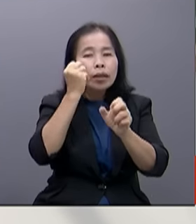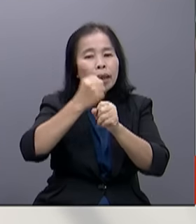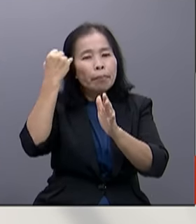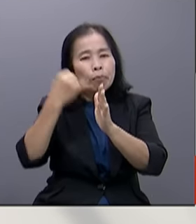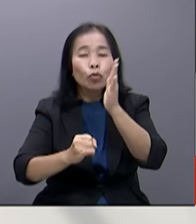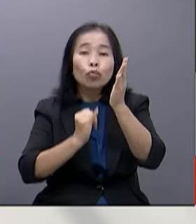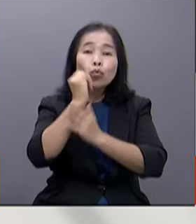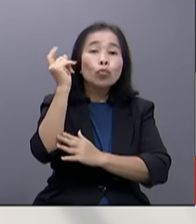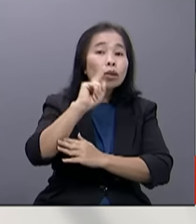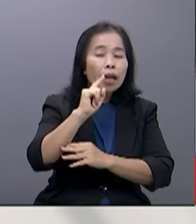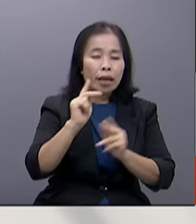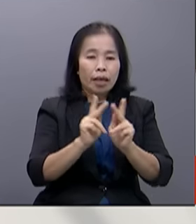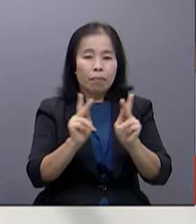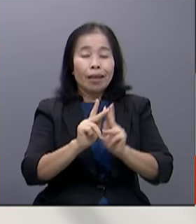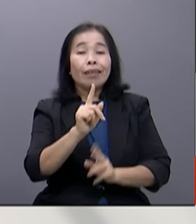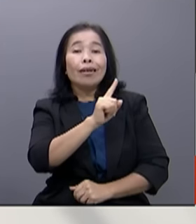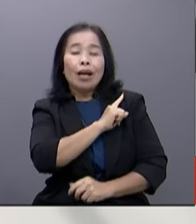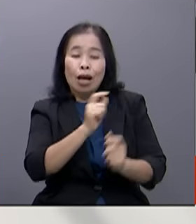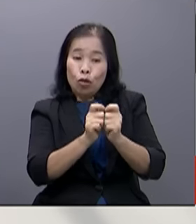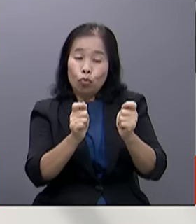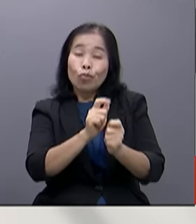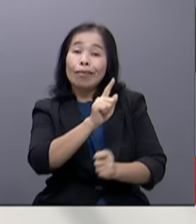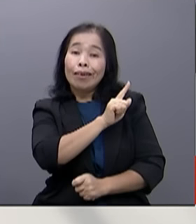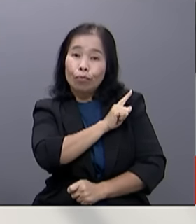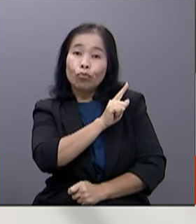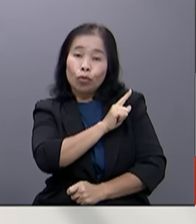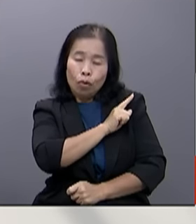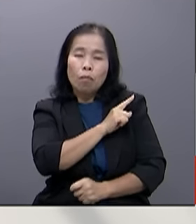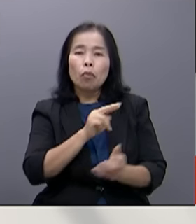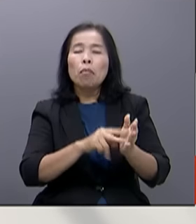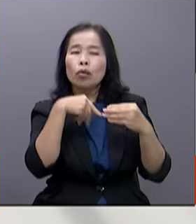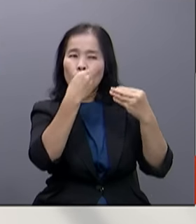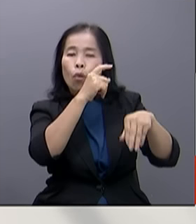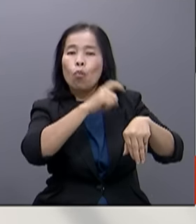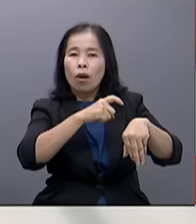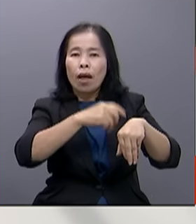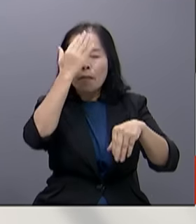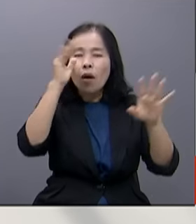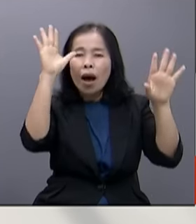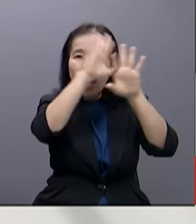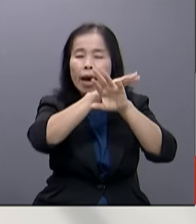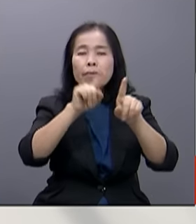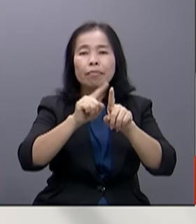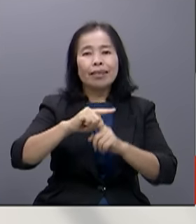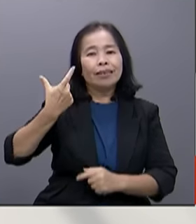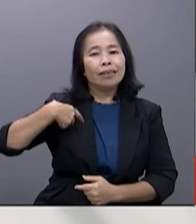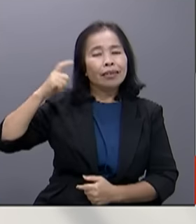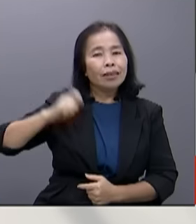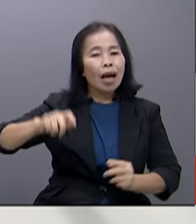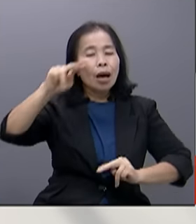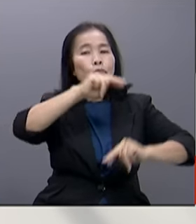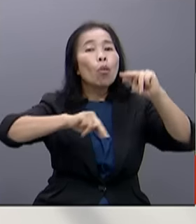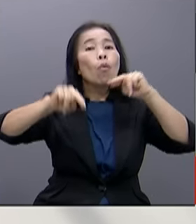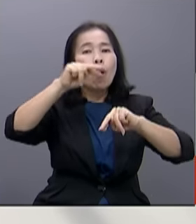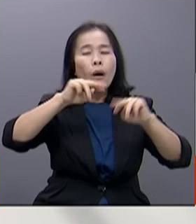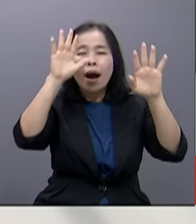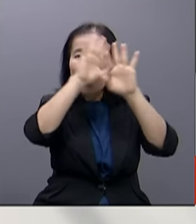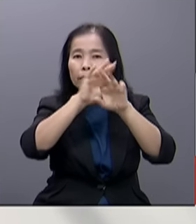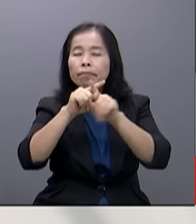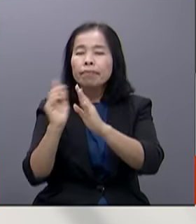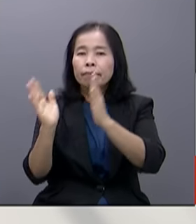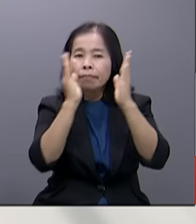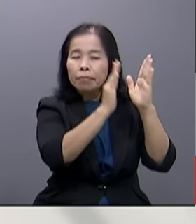งชาติเปรียบเทียบก็เหมือนการปกครองชั้นต้นนะครับจะเป็นผู้พิจารณาวินิจฉัยซึ่งกฎหมายกำห